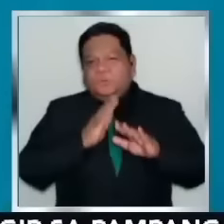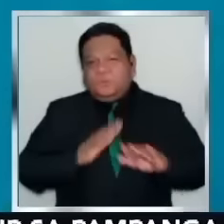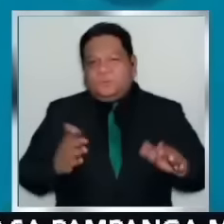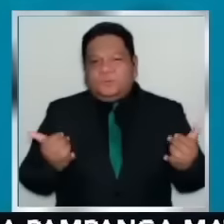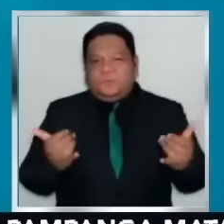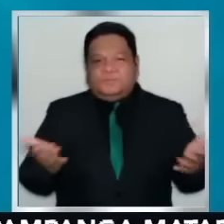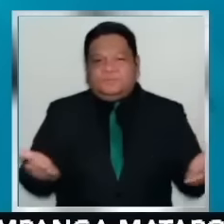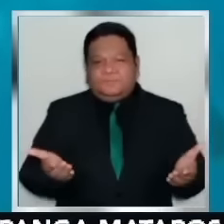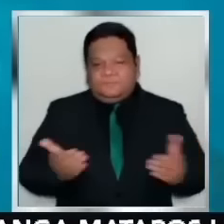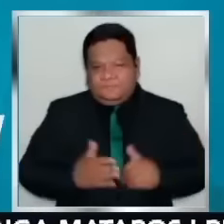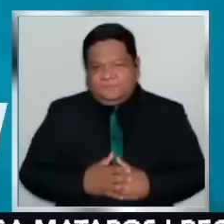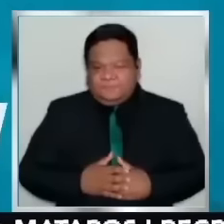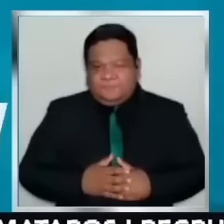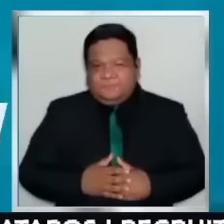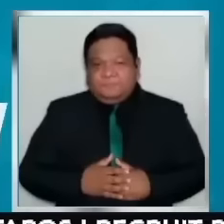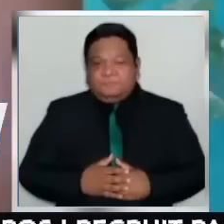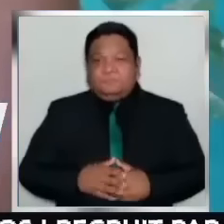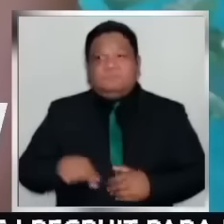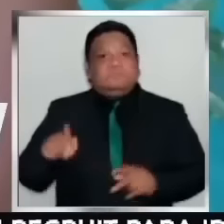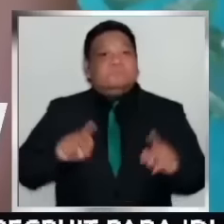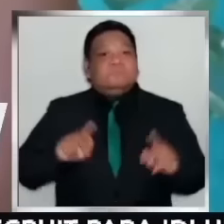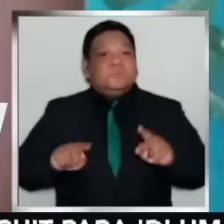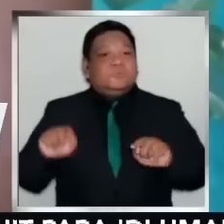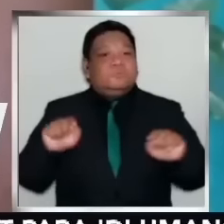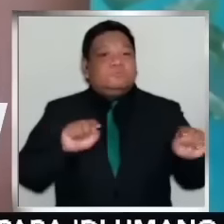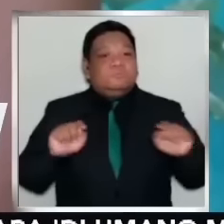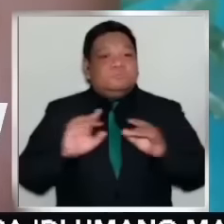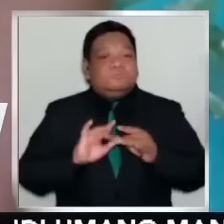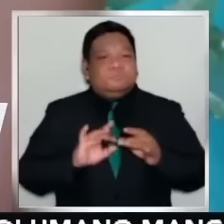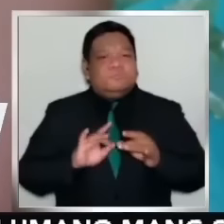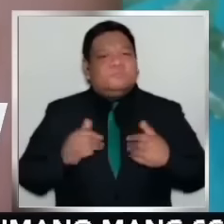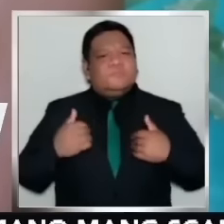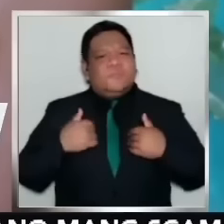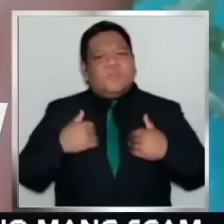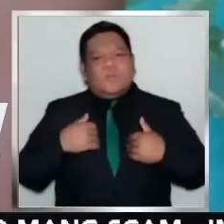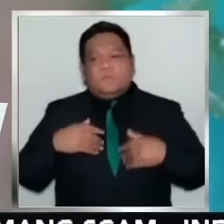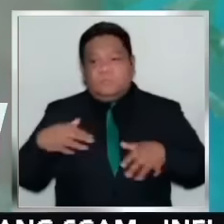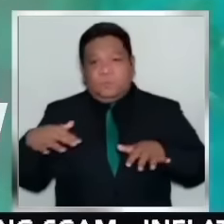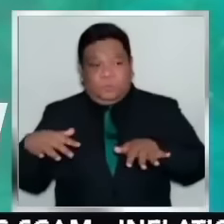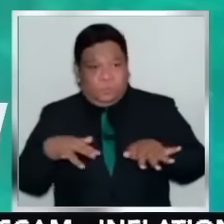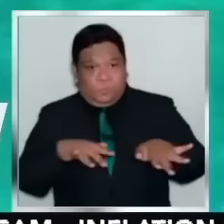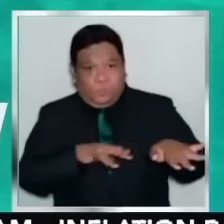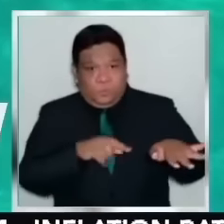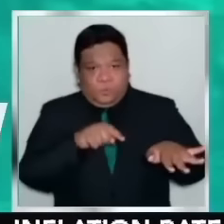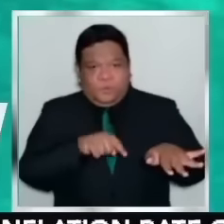Sabi ng locals dito, may pumapasok din palang salt water dito mismo sa Enchanted River.